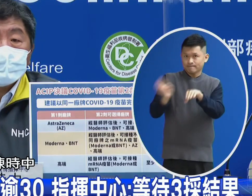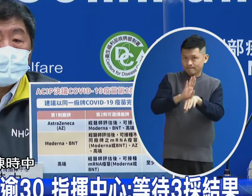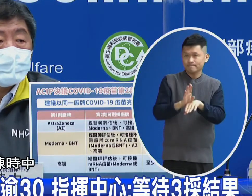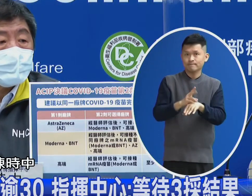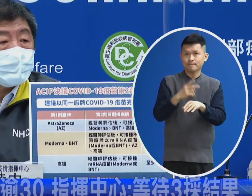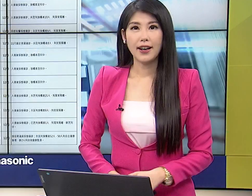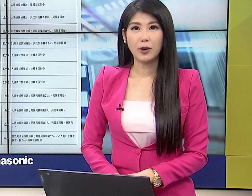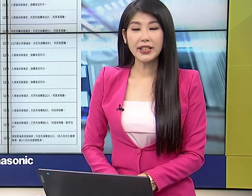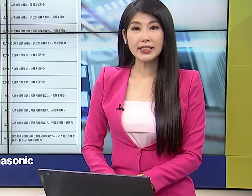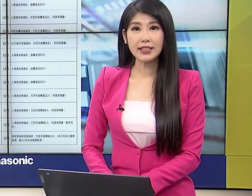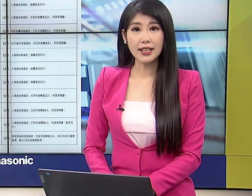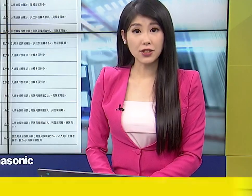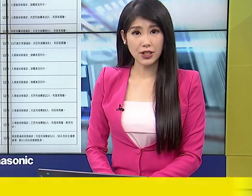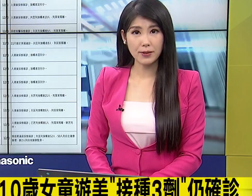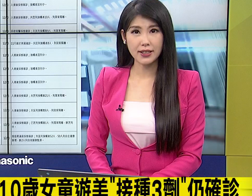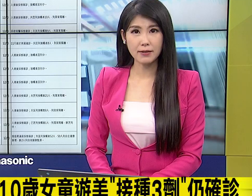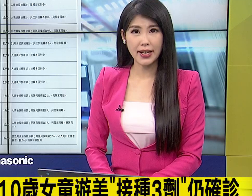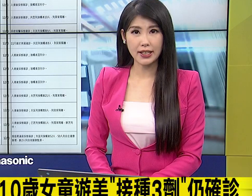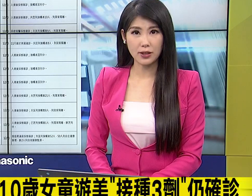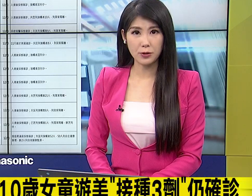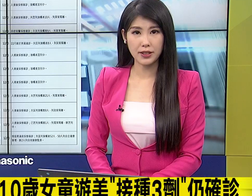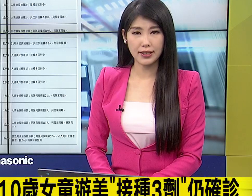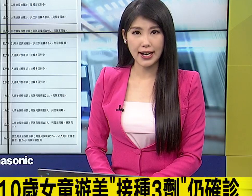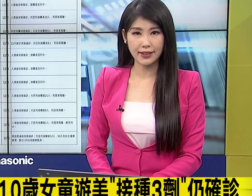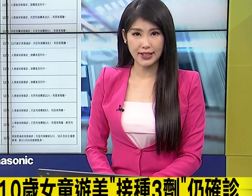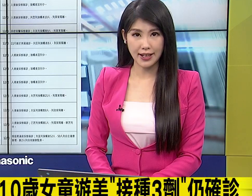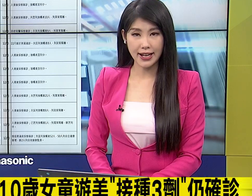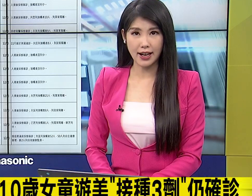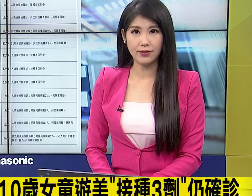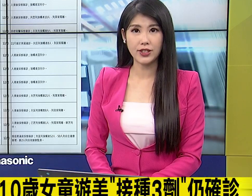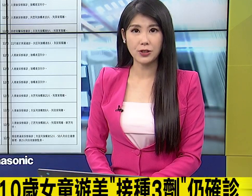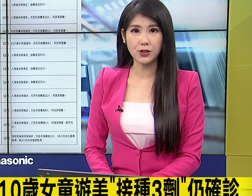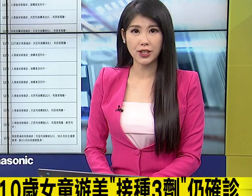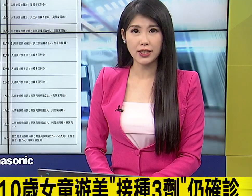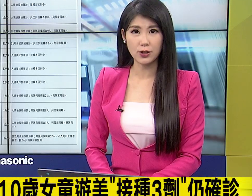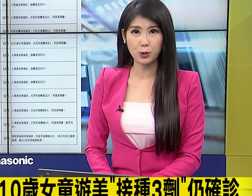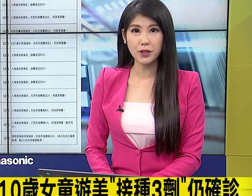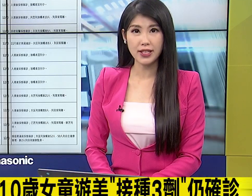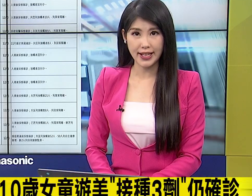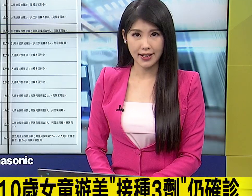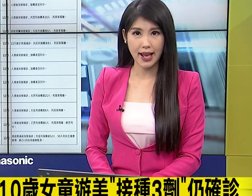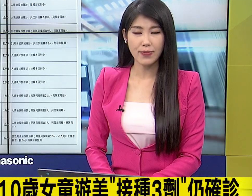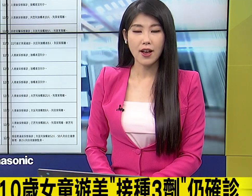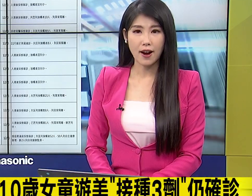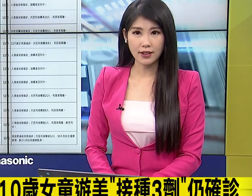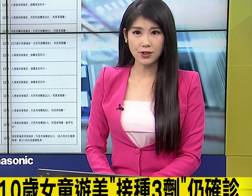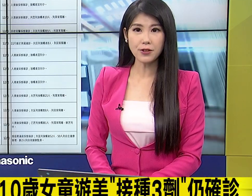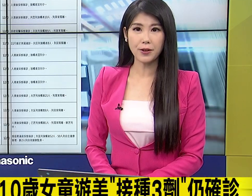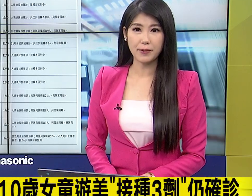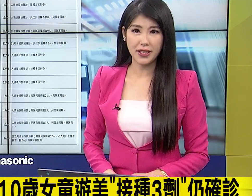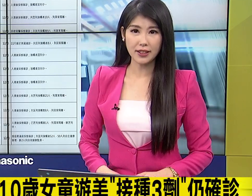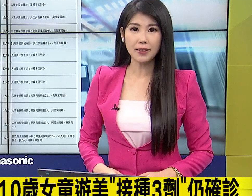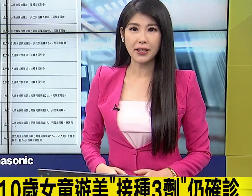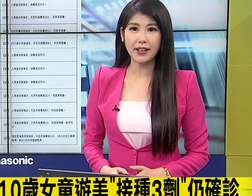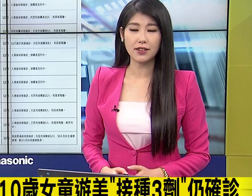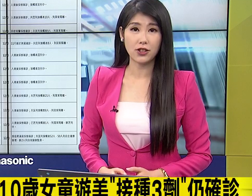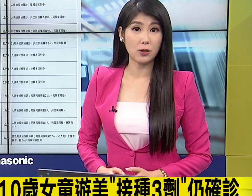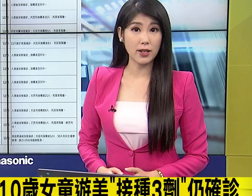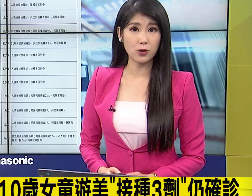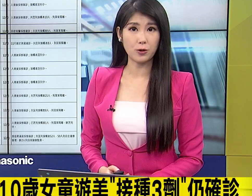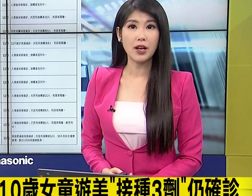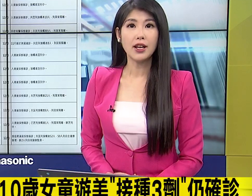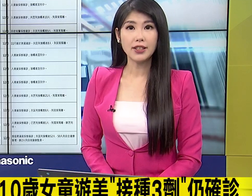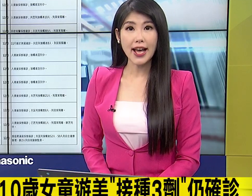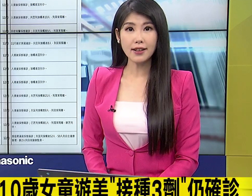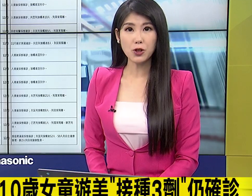定。 国内新增11位境外移入个案染染，其中10例是突破性的感染，而其中有一个比较特别的要值